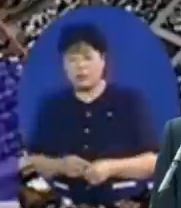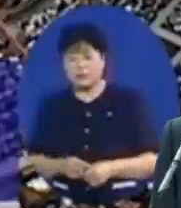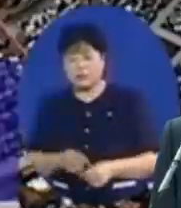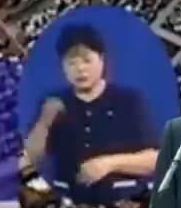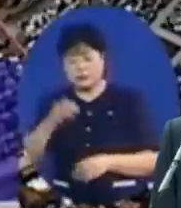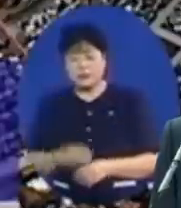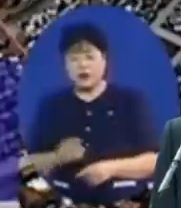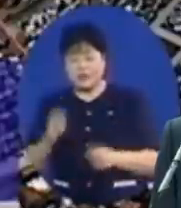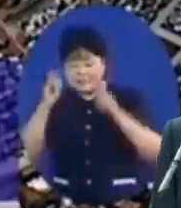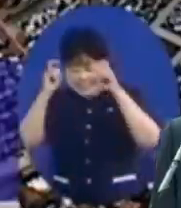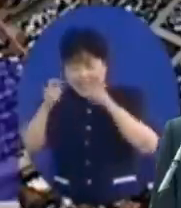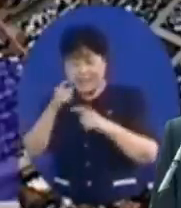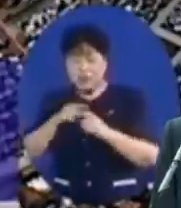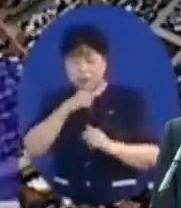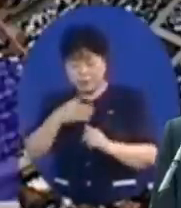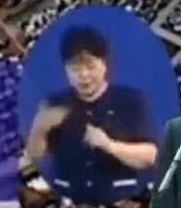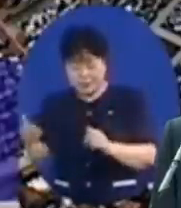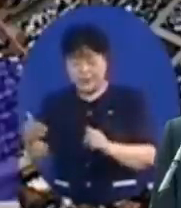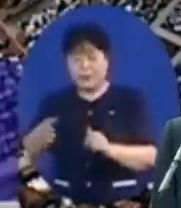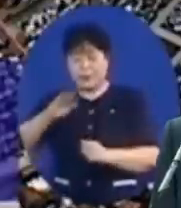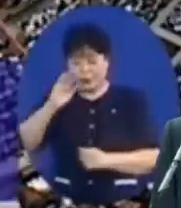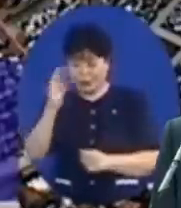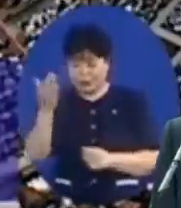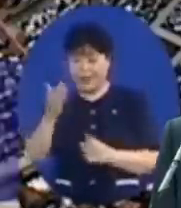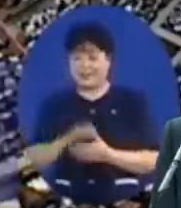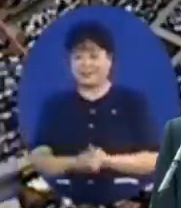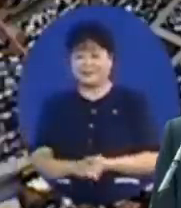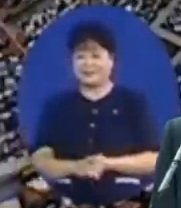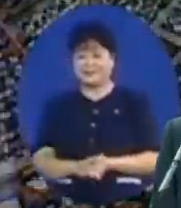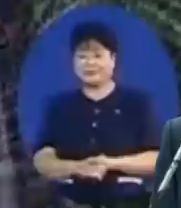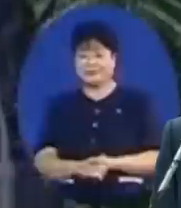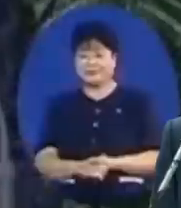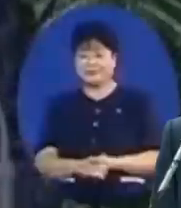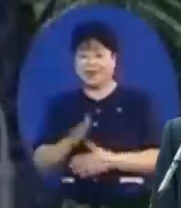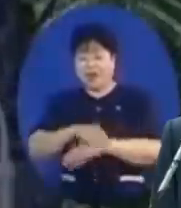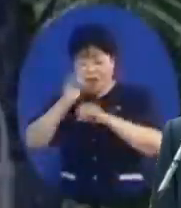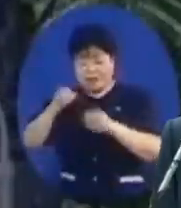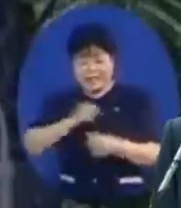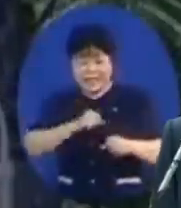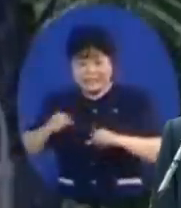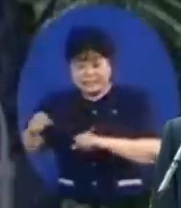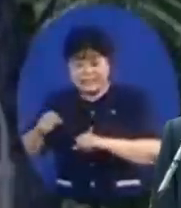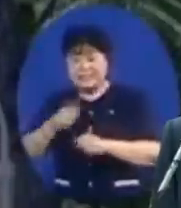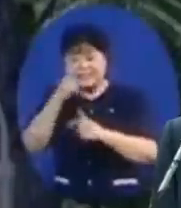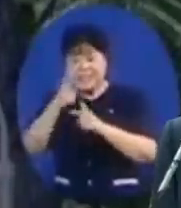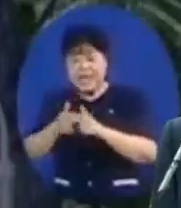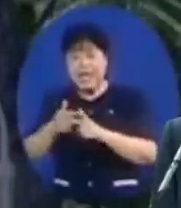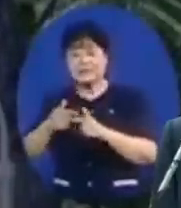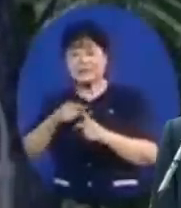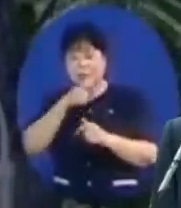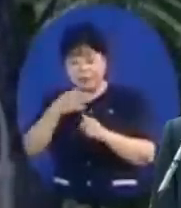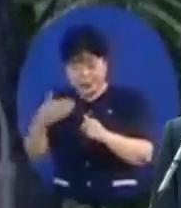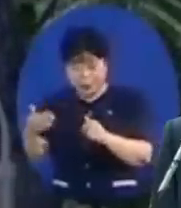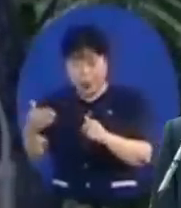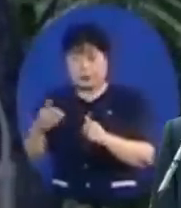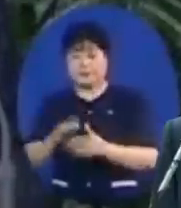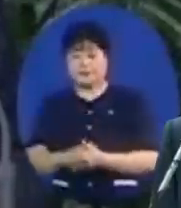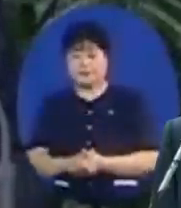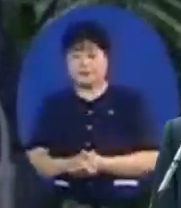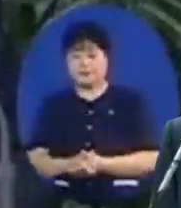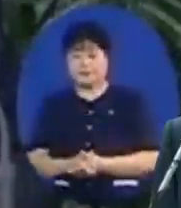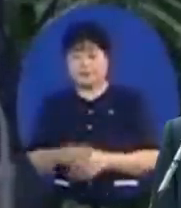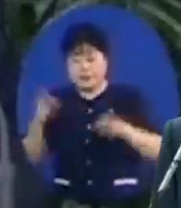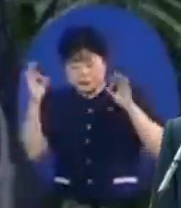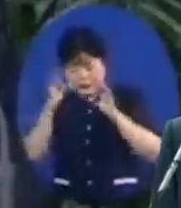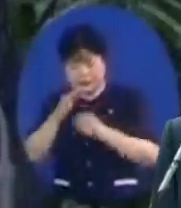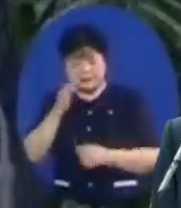양 같은 그리스도의 보배로운 피로 된 것이라. 헛된 행실이 예수 그리스도의 보혈로